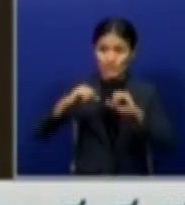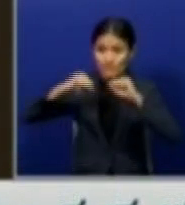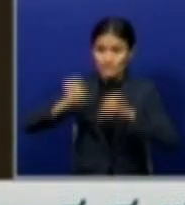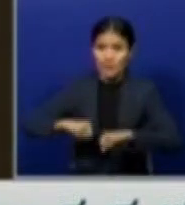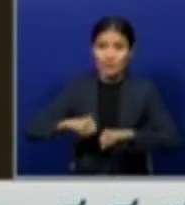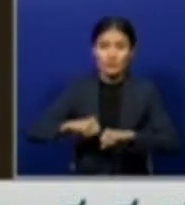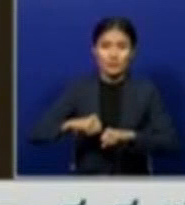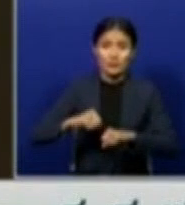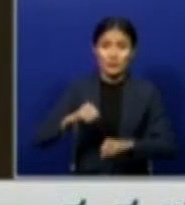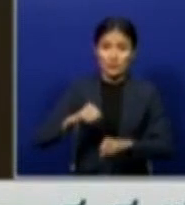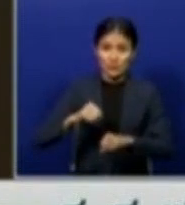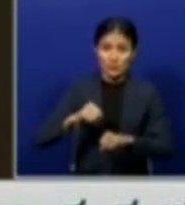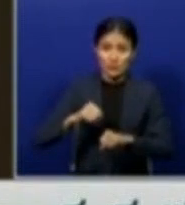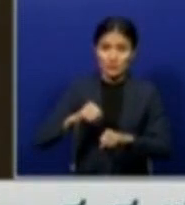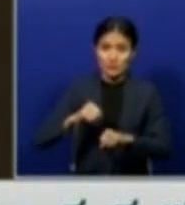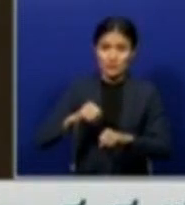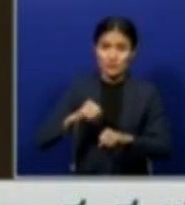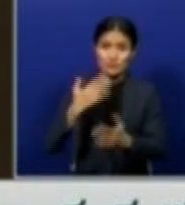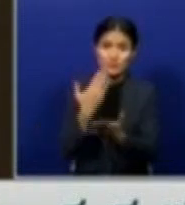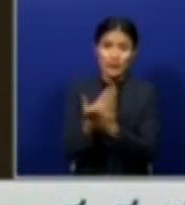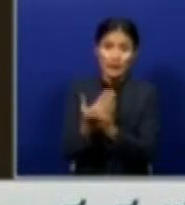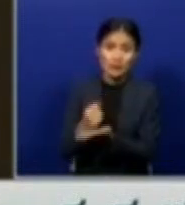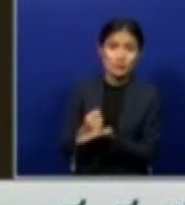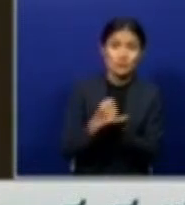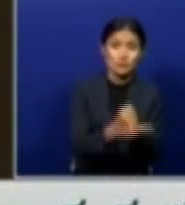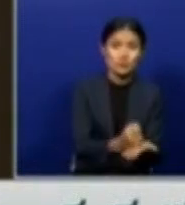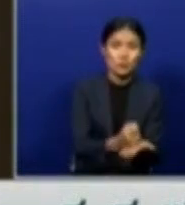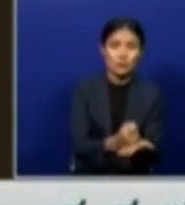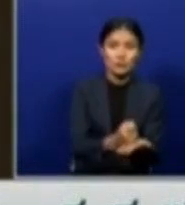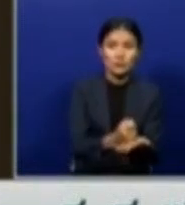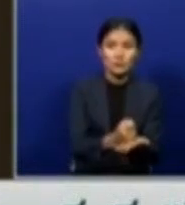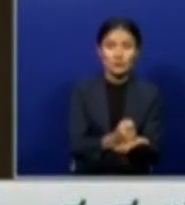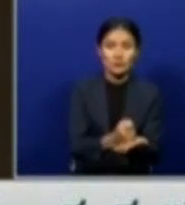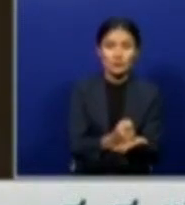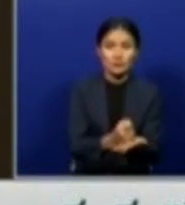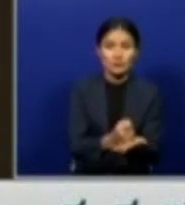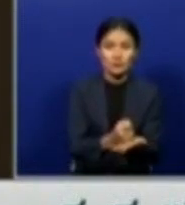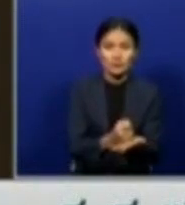ที่มีความอ่อนด้อยกว่านะครับก็คือมี